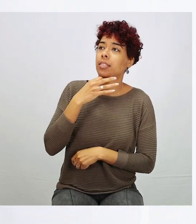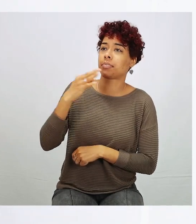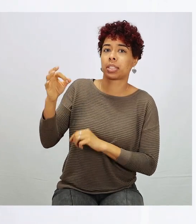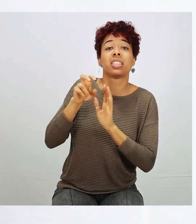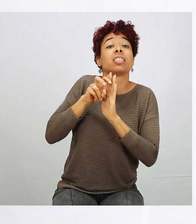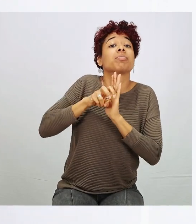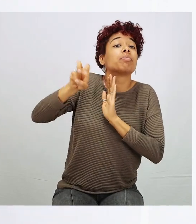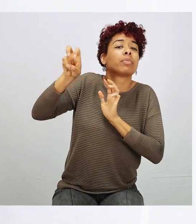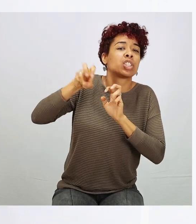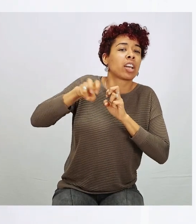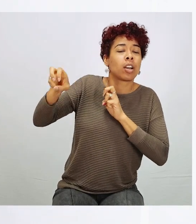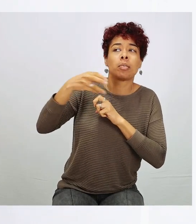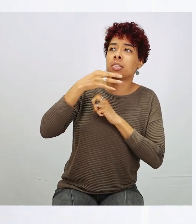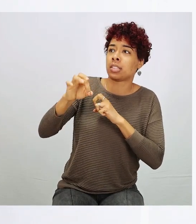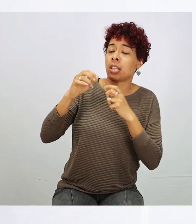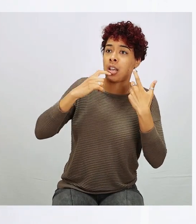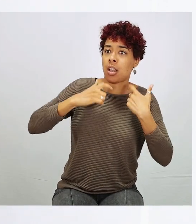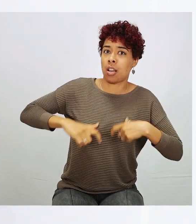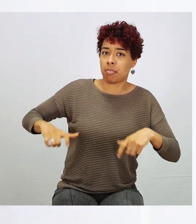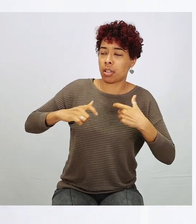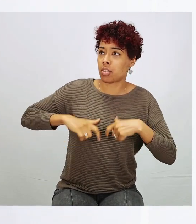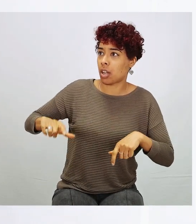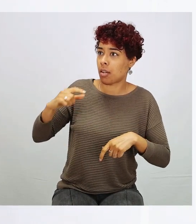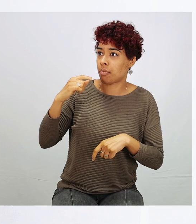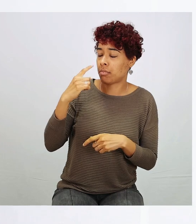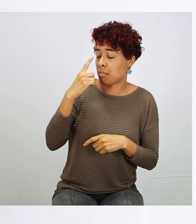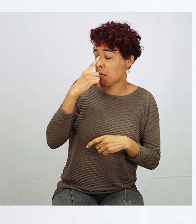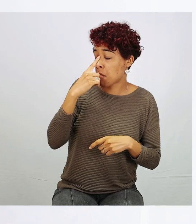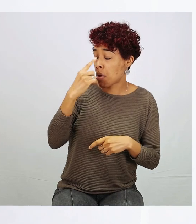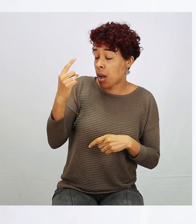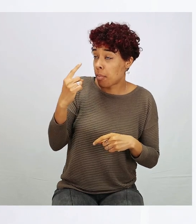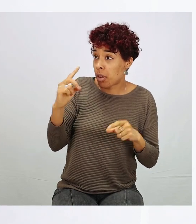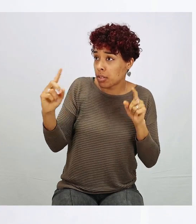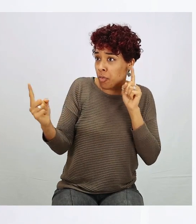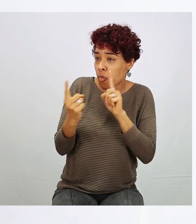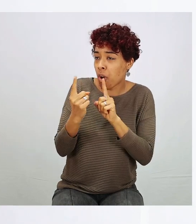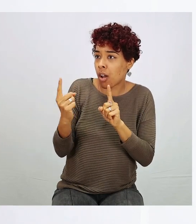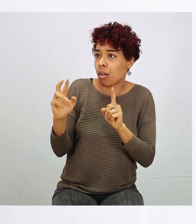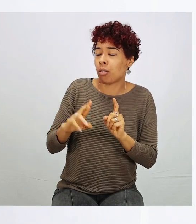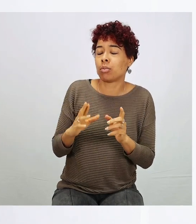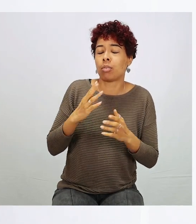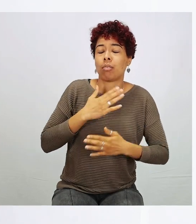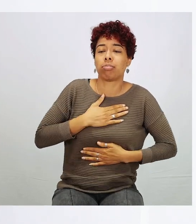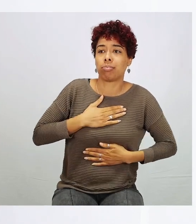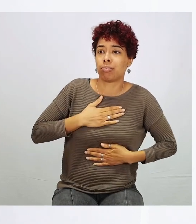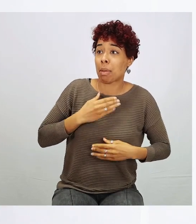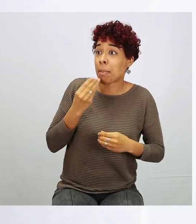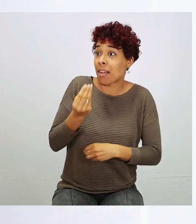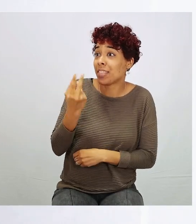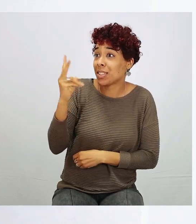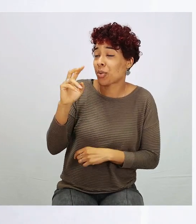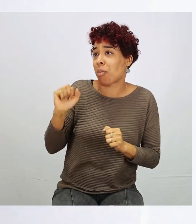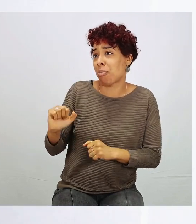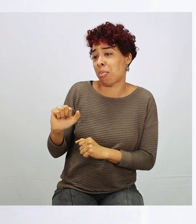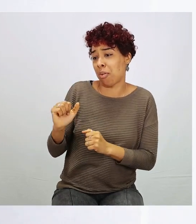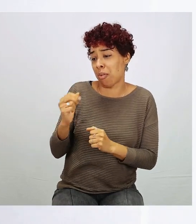Je ne pensais pas revoir ton visage, et voici que Dieu me fait voir même ta postérité. Amen. »